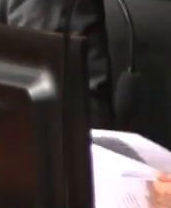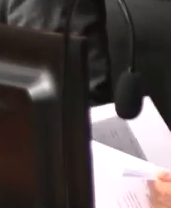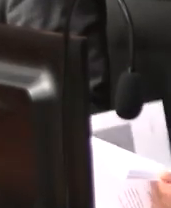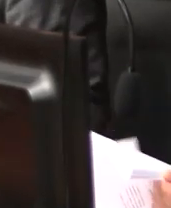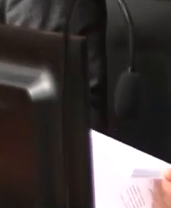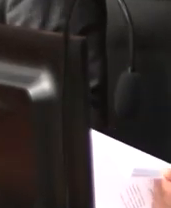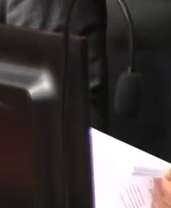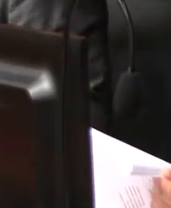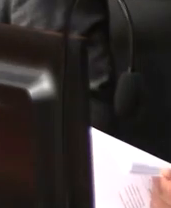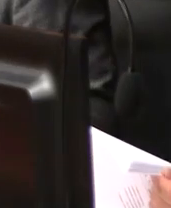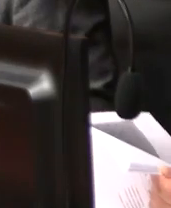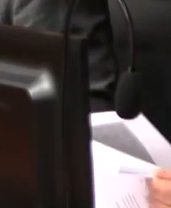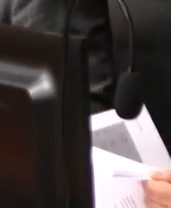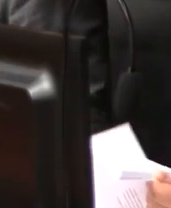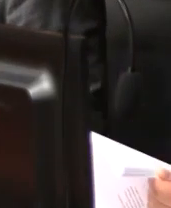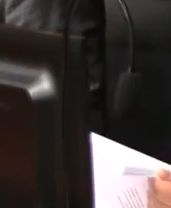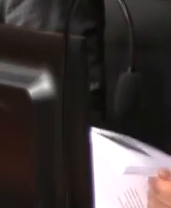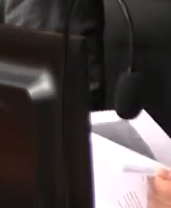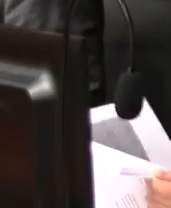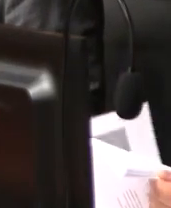pripomienok. Je to